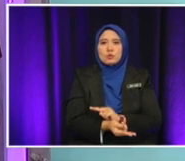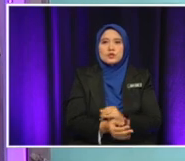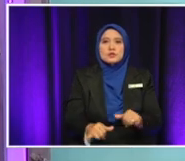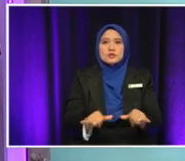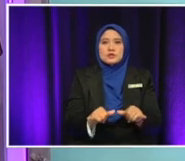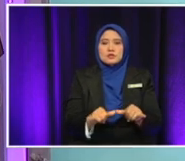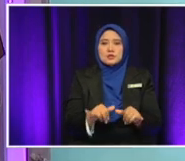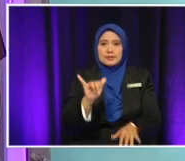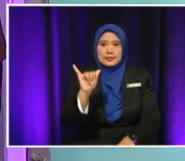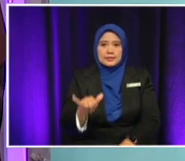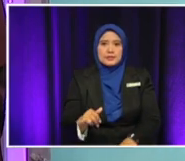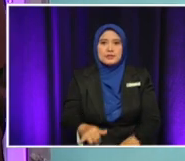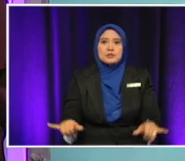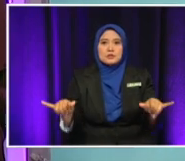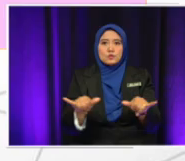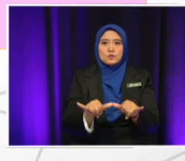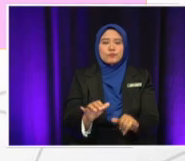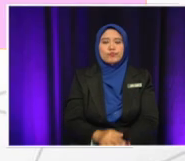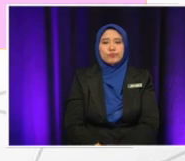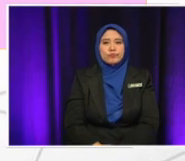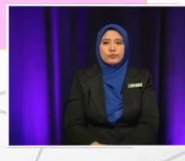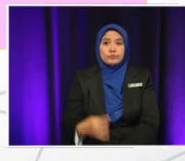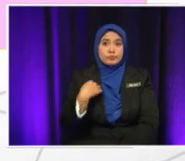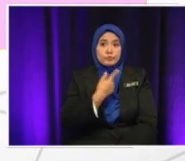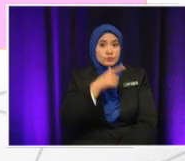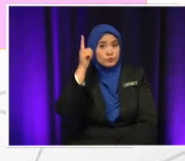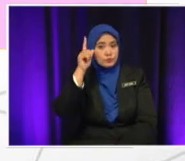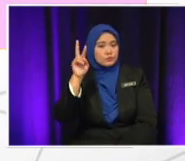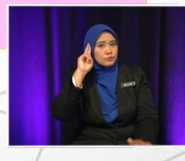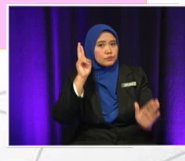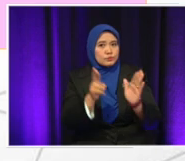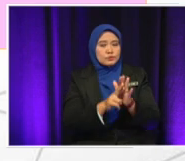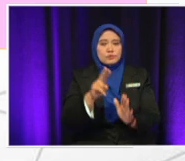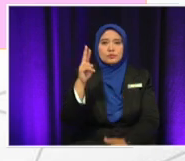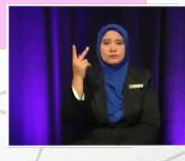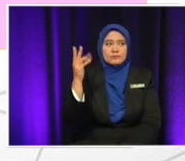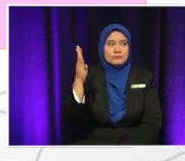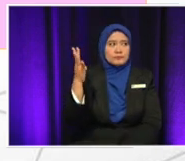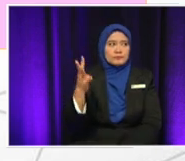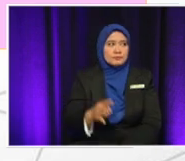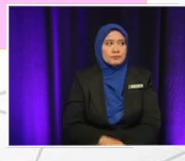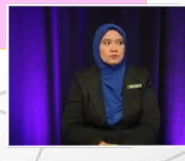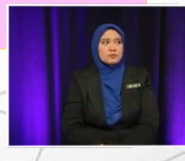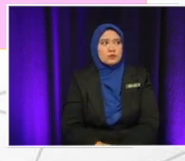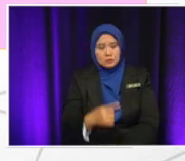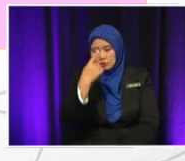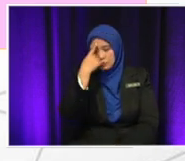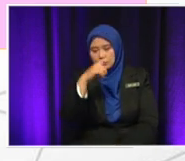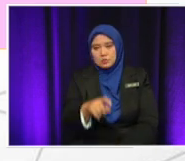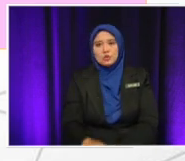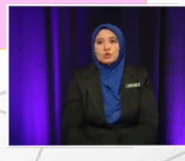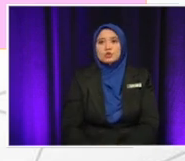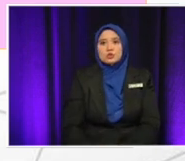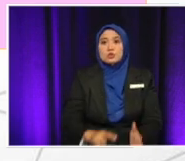soalnya yang keempat yaitu 10 market 14 menunjukkan maklumat berkaitan dengan yang